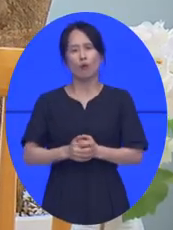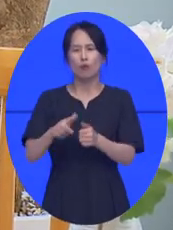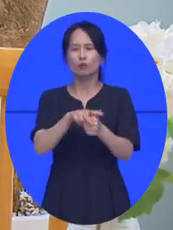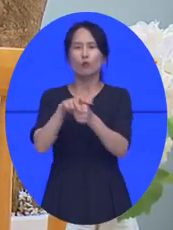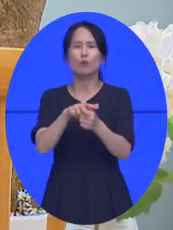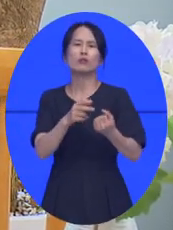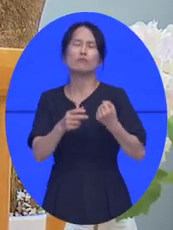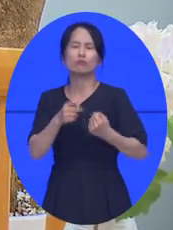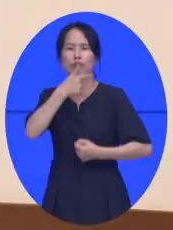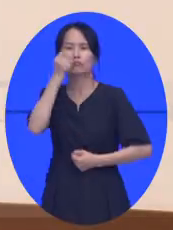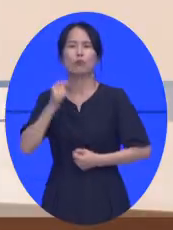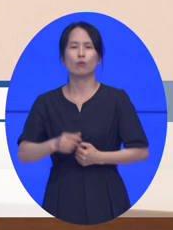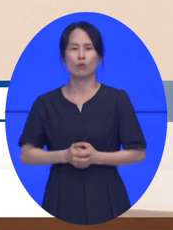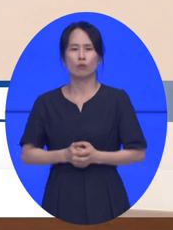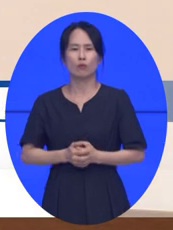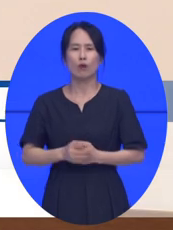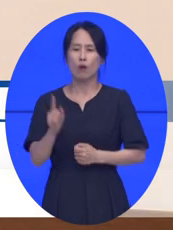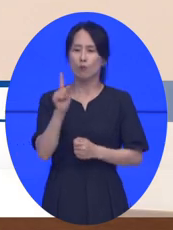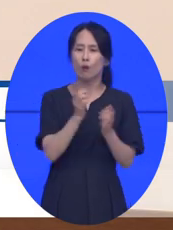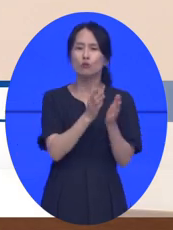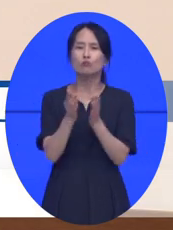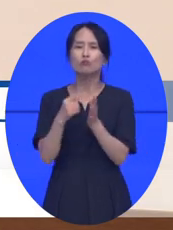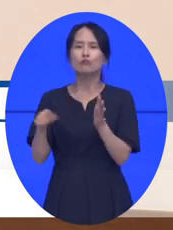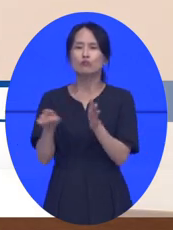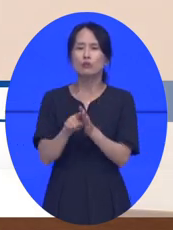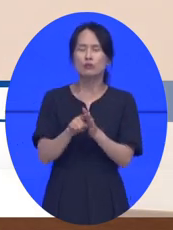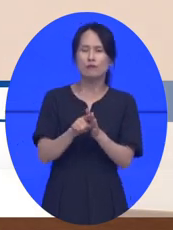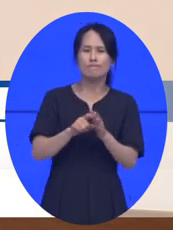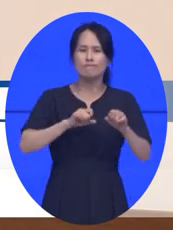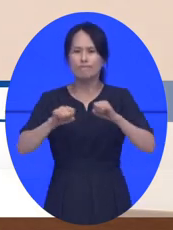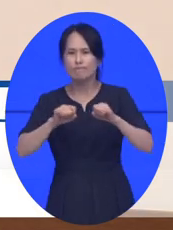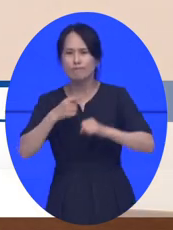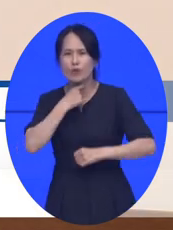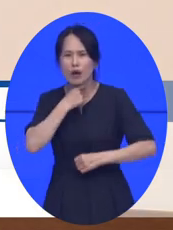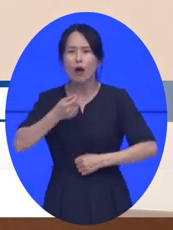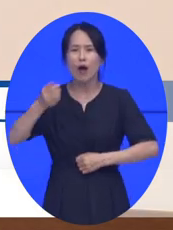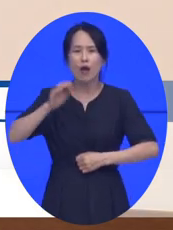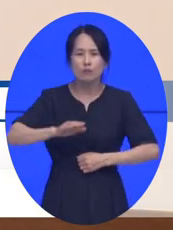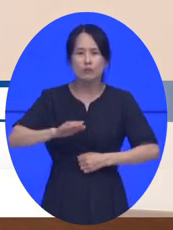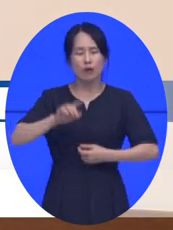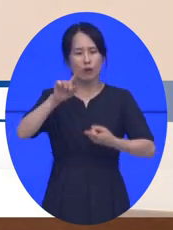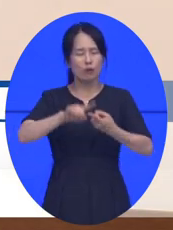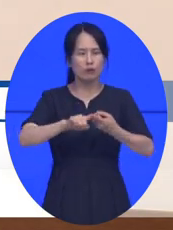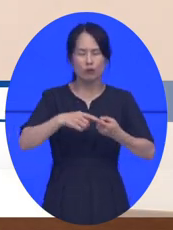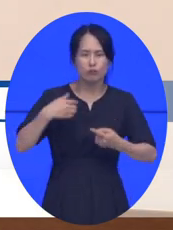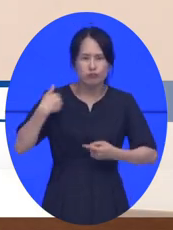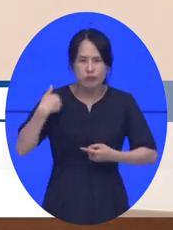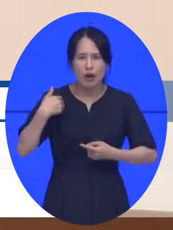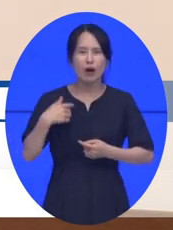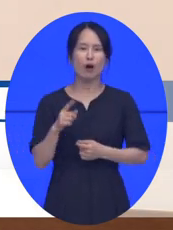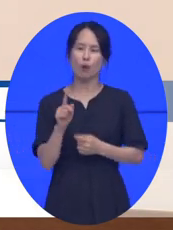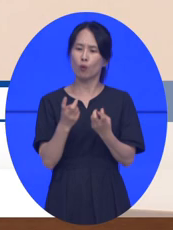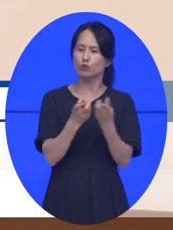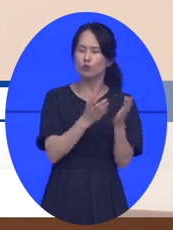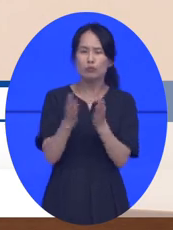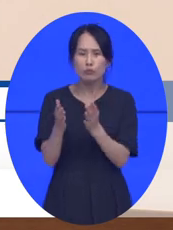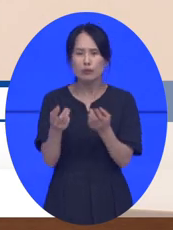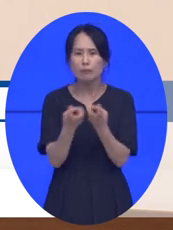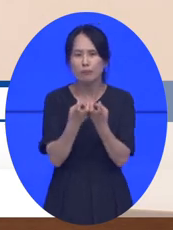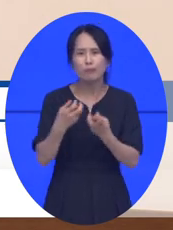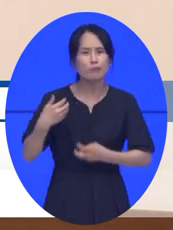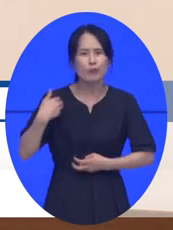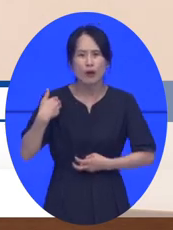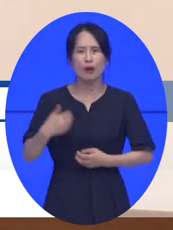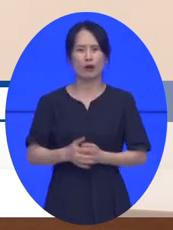아닌 정보력입니다. 뭔가를 준비하려고 하려 해도 아는 것도 없고 그거에 대해 어떻게 준비를 해야 될지도